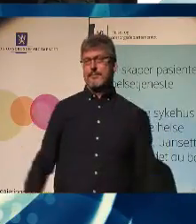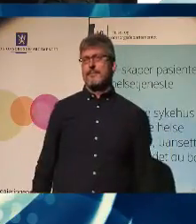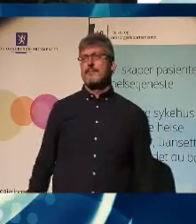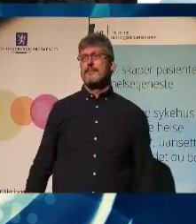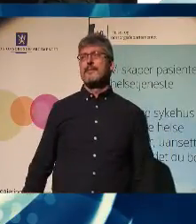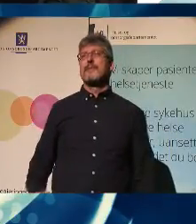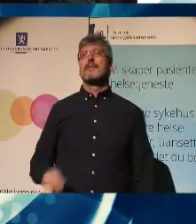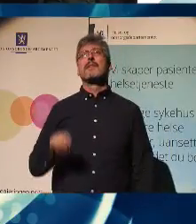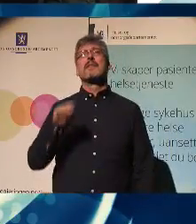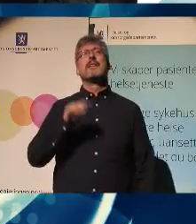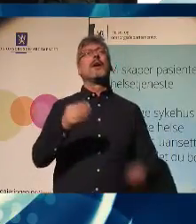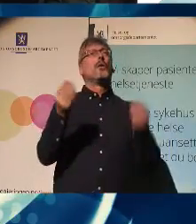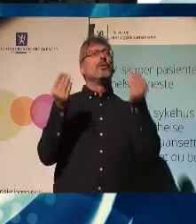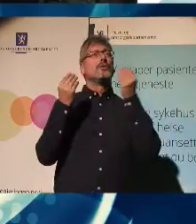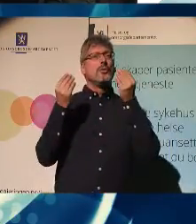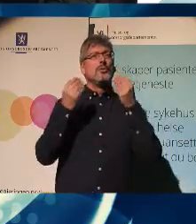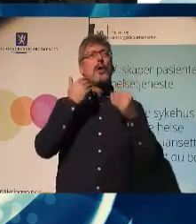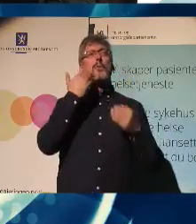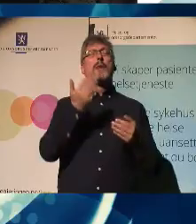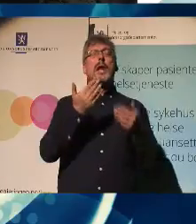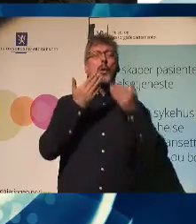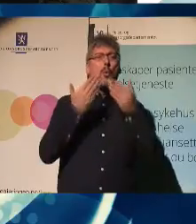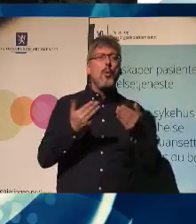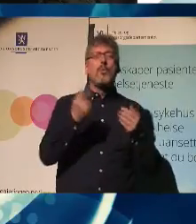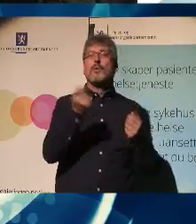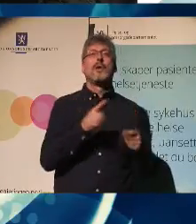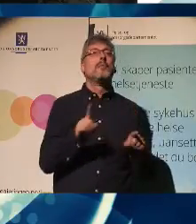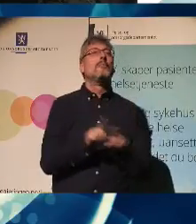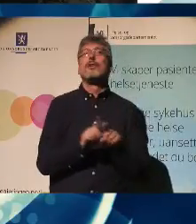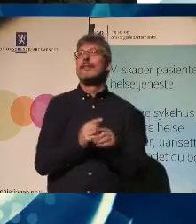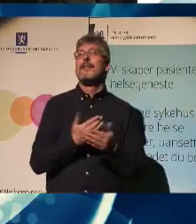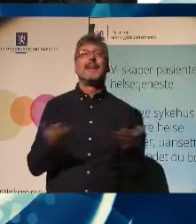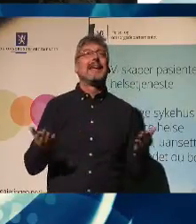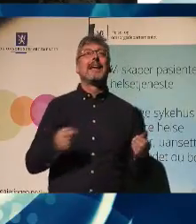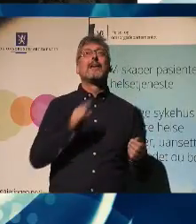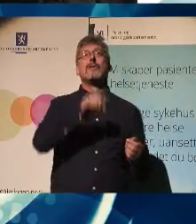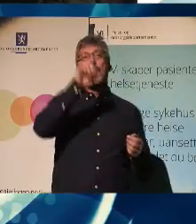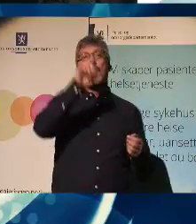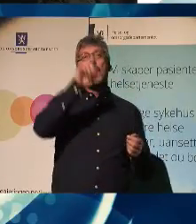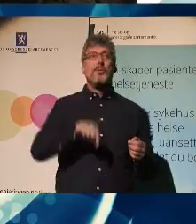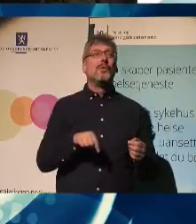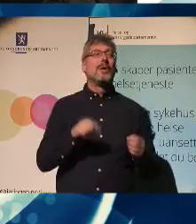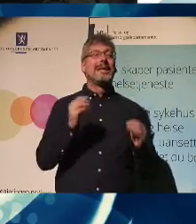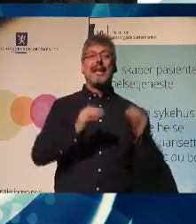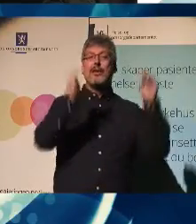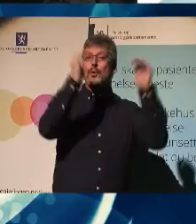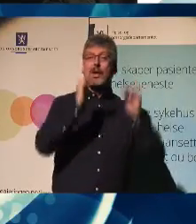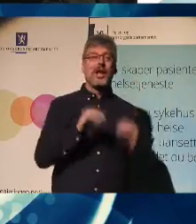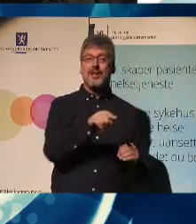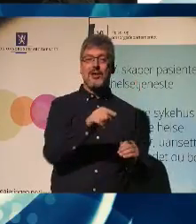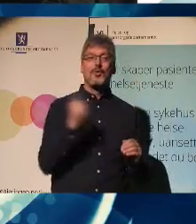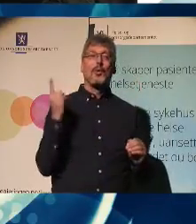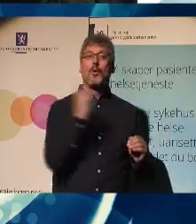Det å studere og bli god på noe, betyr ikke at det kan brukes I organisasjonen du kommer til. Det ikke sikkert organisasjonen